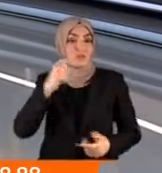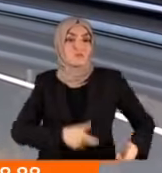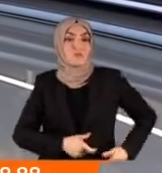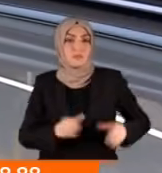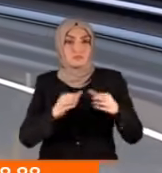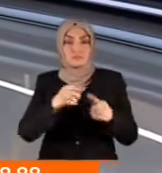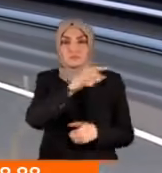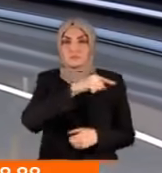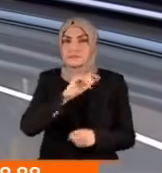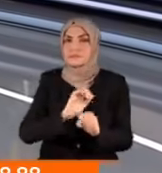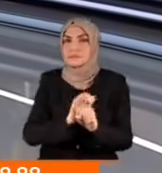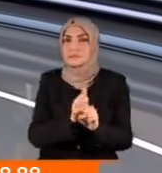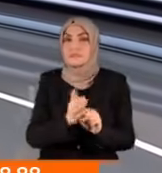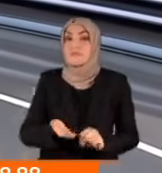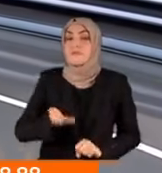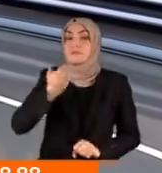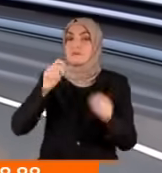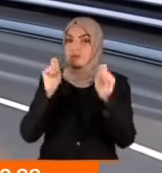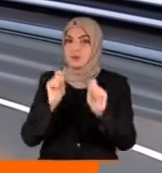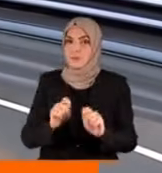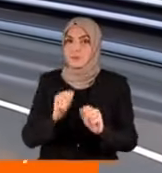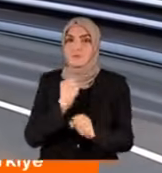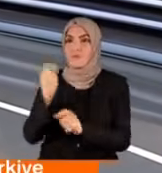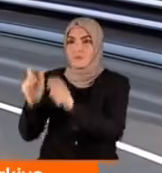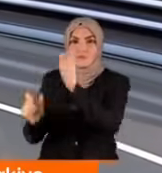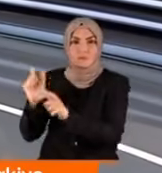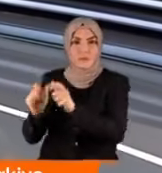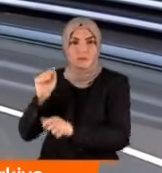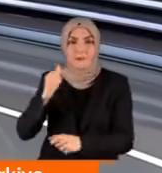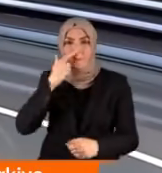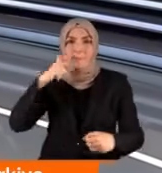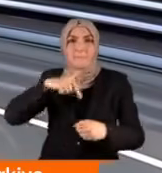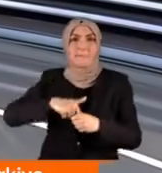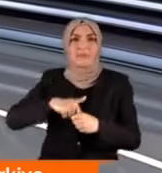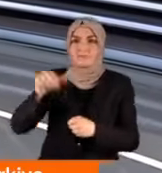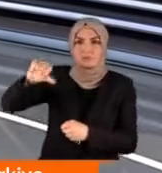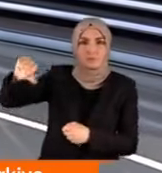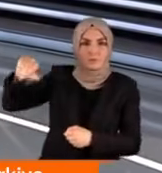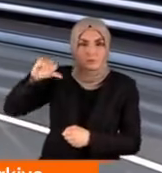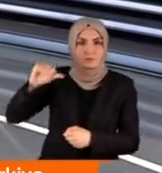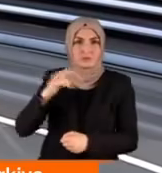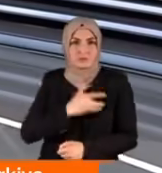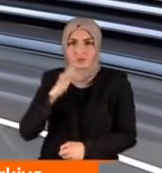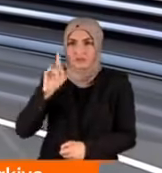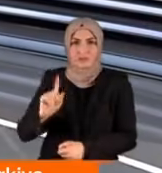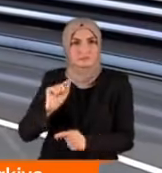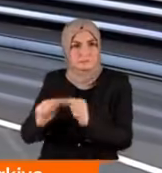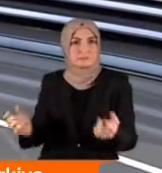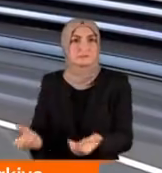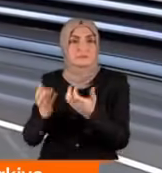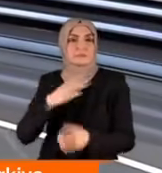güçleri işkencenin dozunu daha da artırdı ve göçmenlerin üzerine benzin döküp onları dilidir yapmaya teşebbüs etti